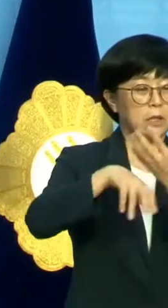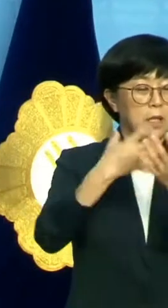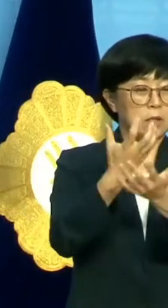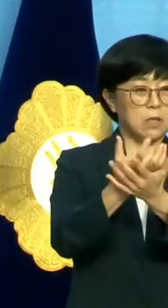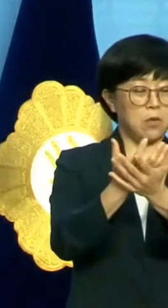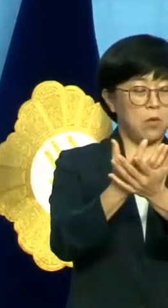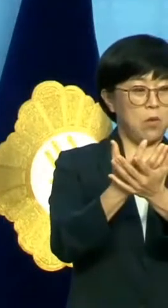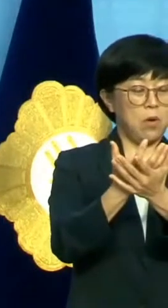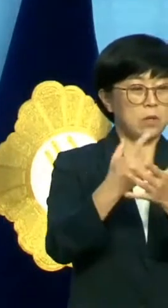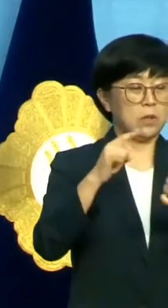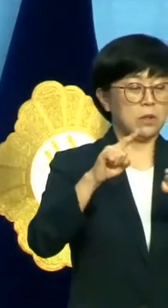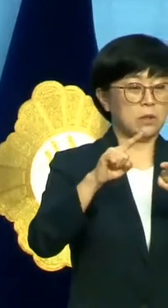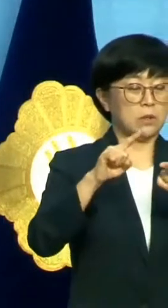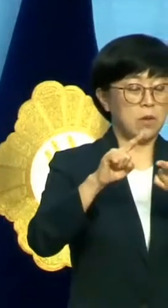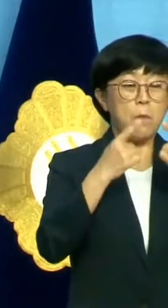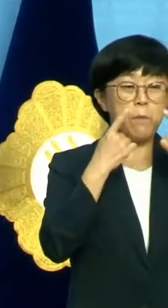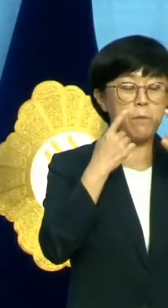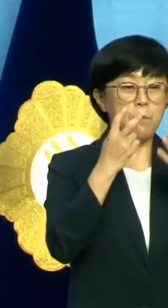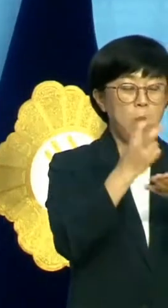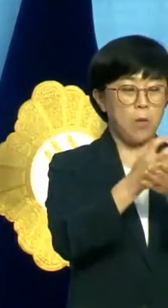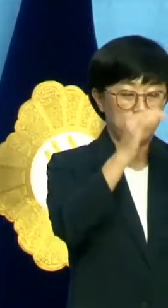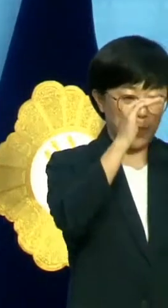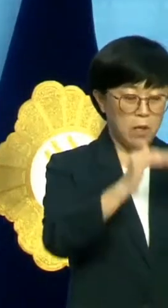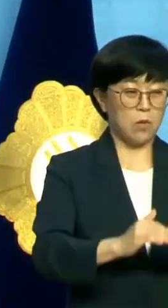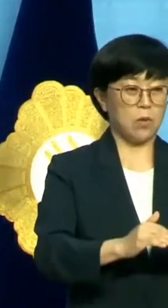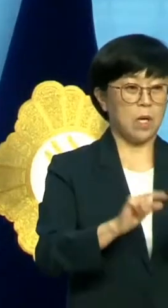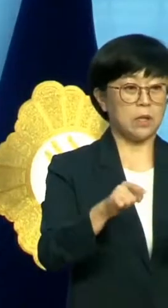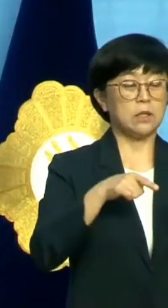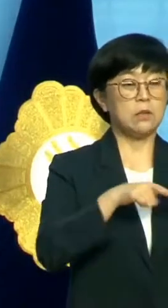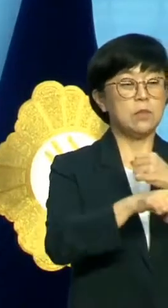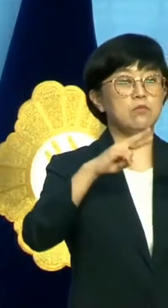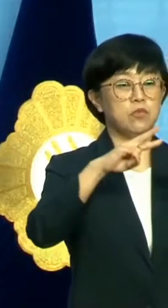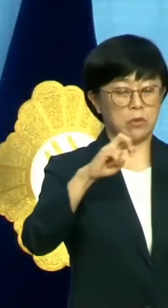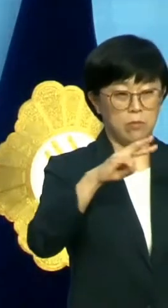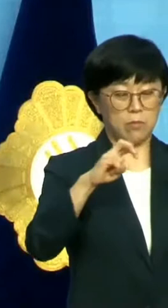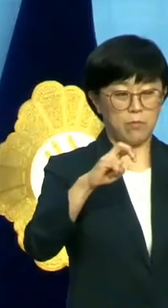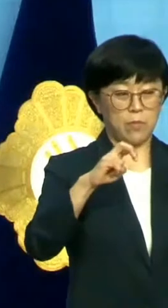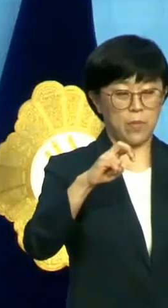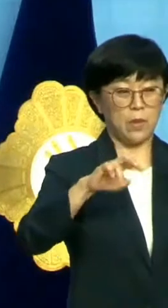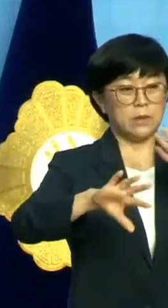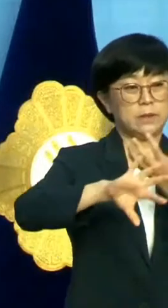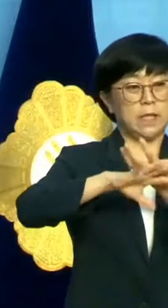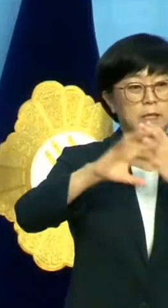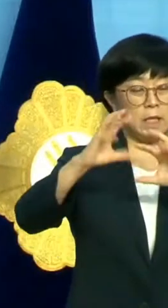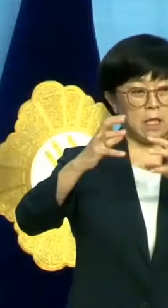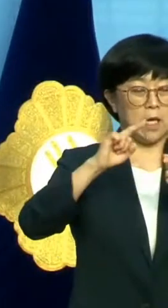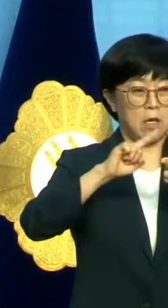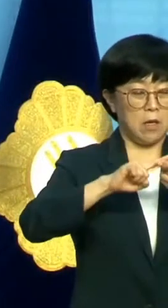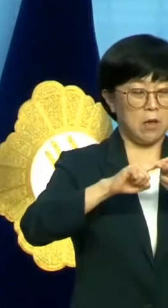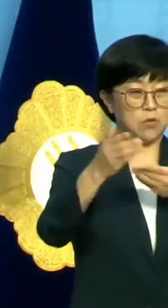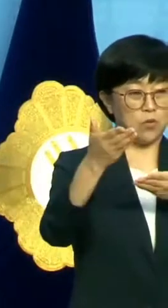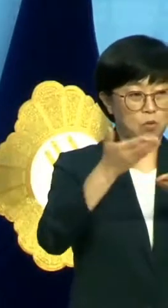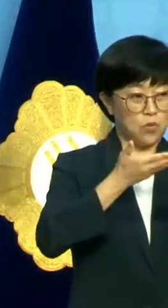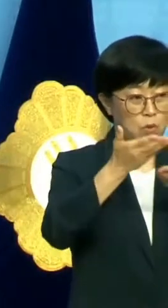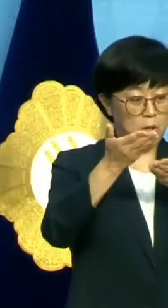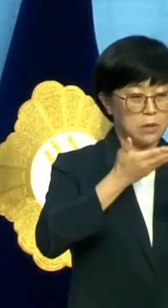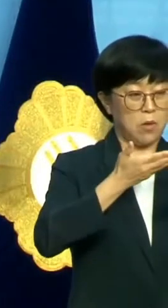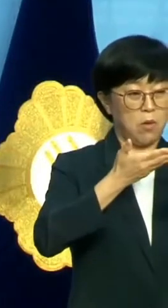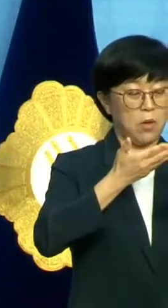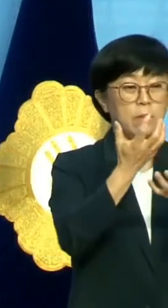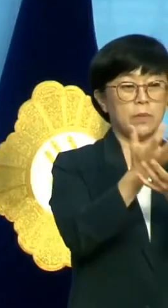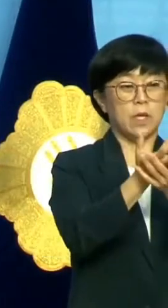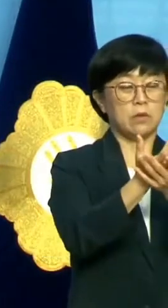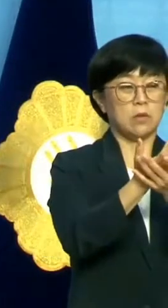법률 클라우드 액트 의 줘 요 내용과 그 의미를 분석하여 타 국가 이들이 특유 c 데이터 주권 볼을